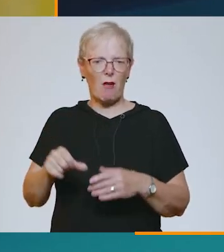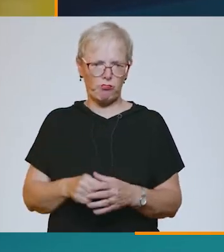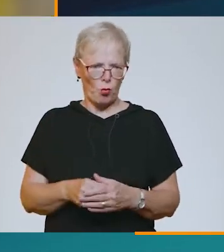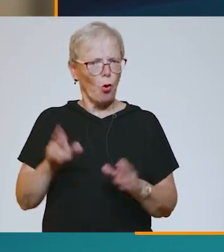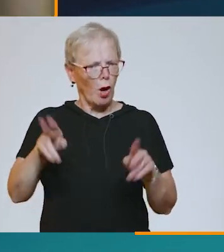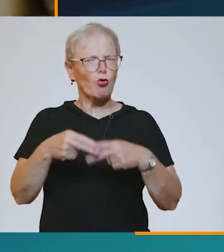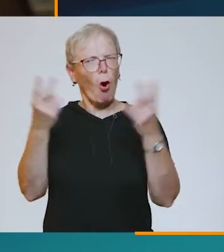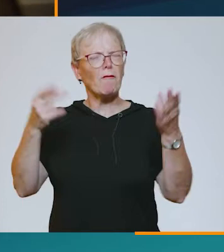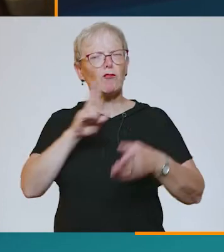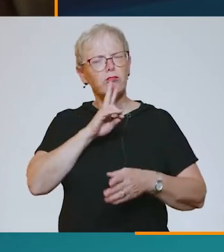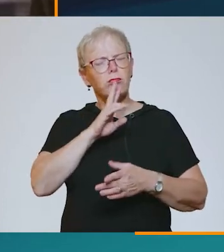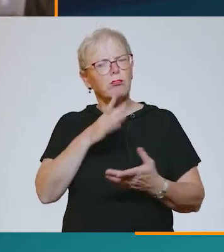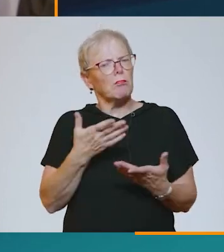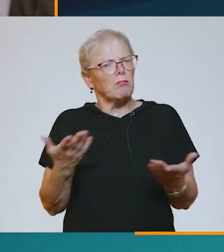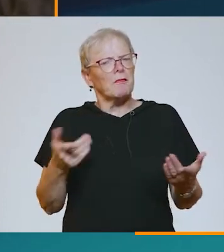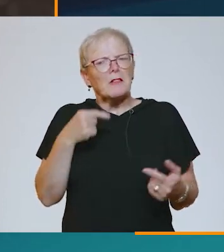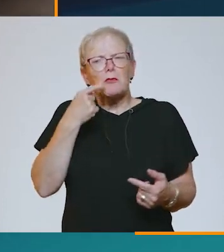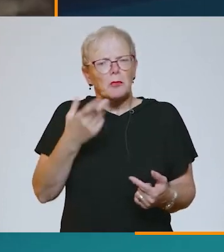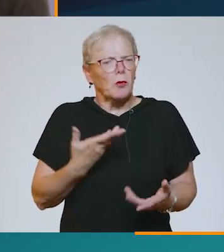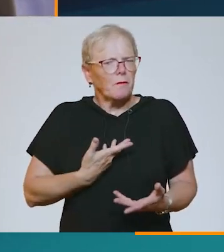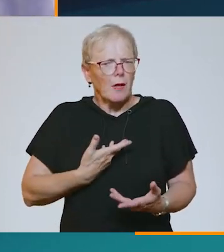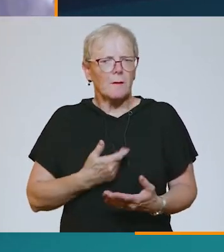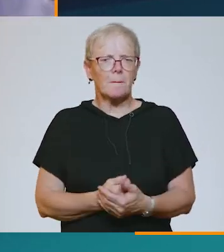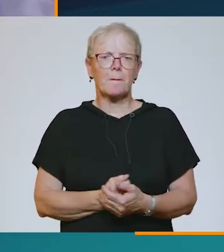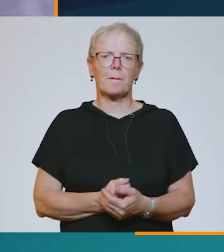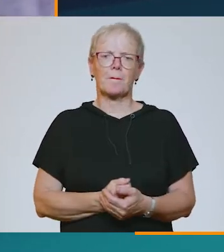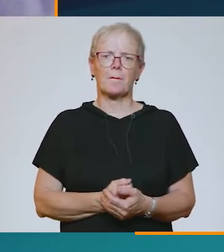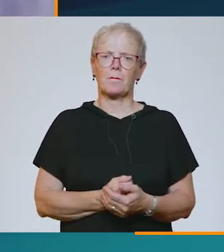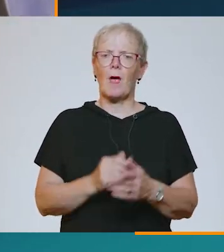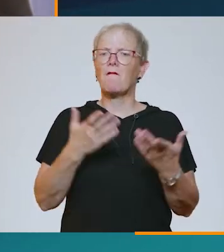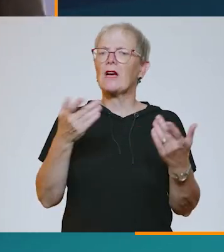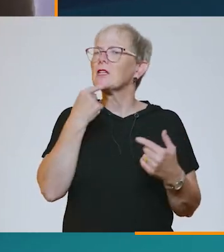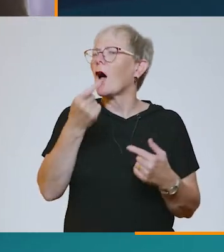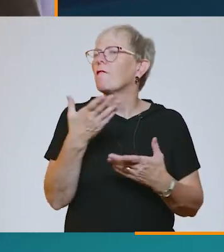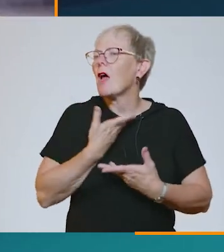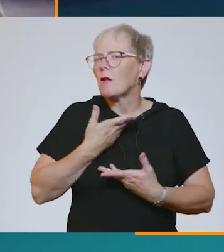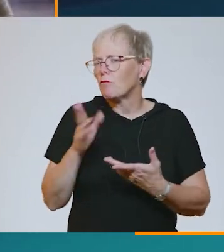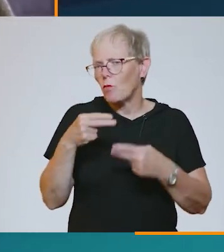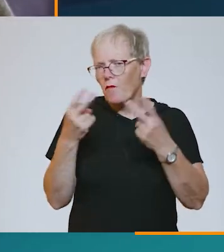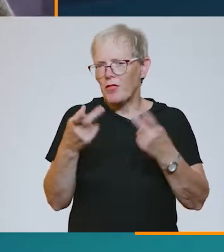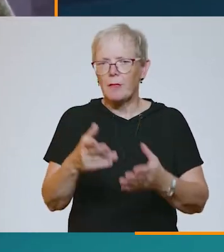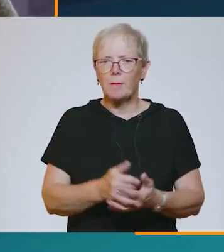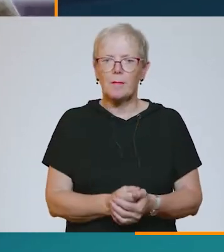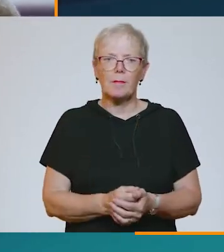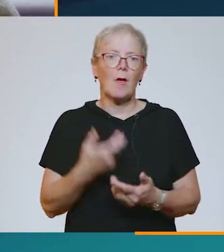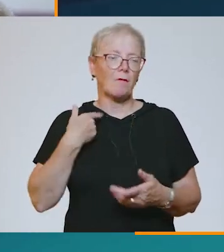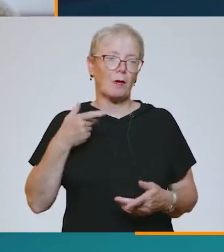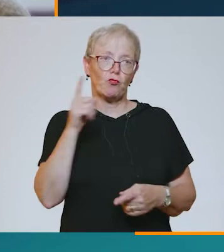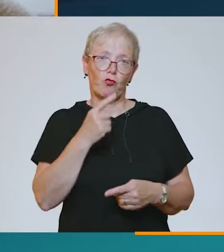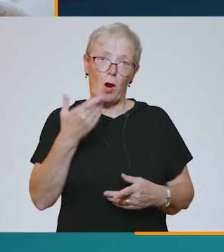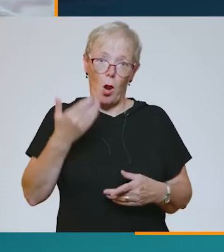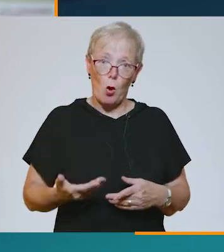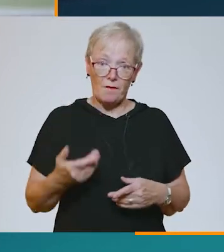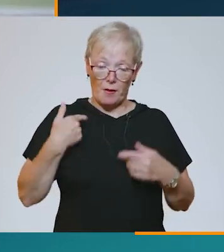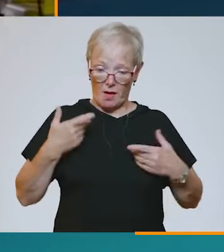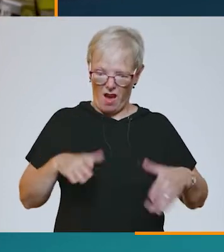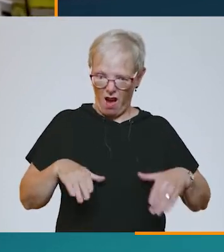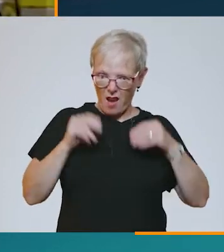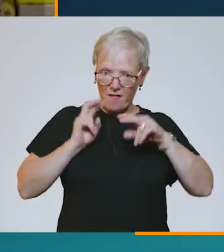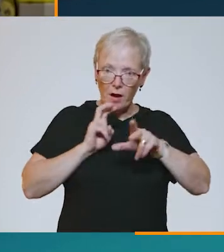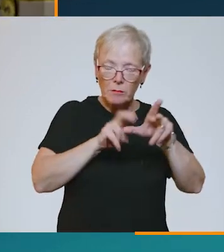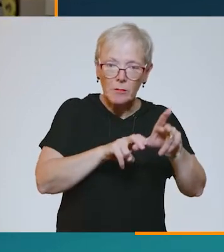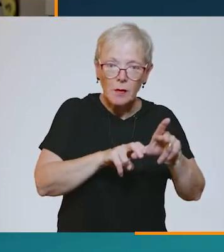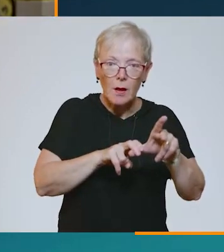du auch ganz offen sprechen, was du sagen möchtest und was du nicht sagen möchtest, dir überlassen. Also ich finde den Stundenlohn, gerade wenn man hier auch